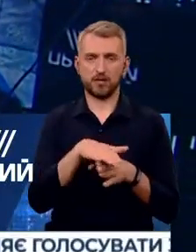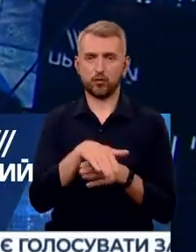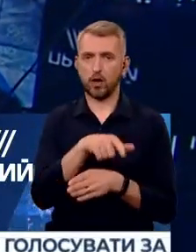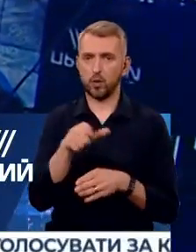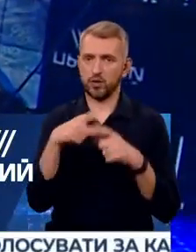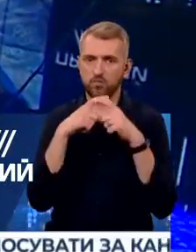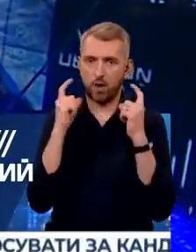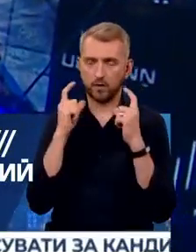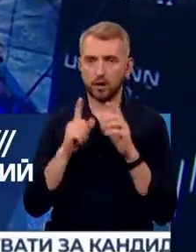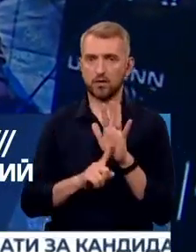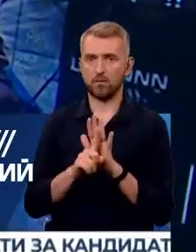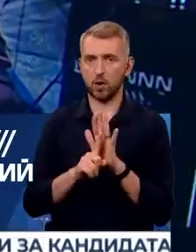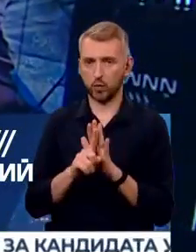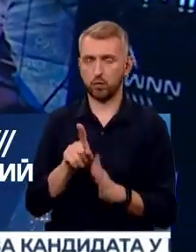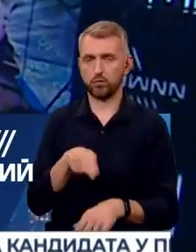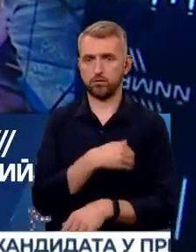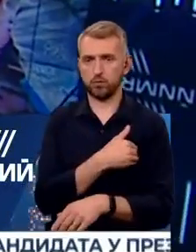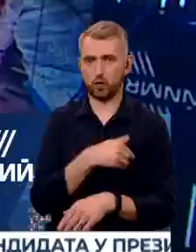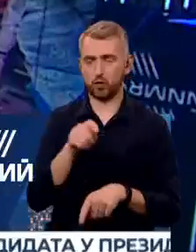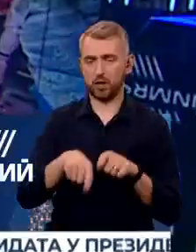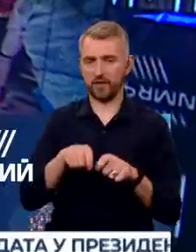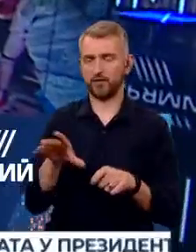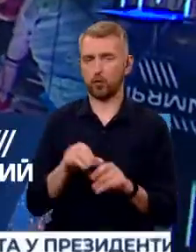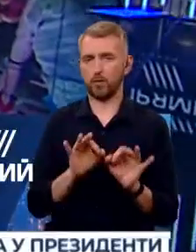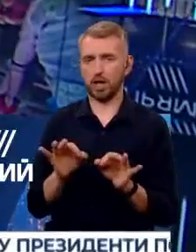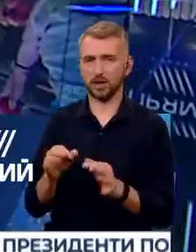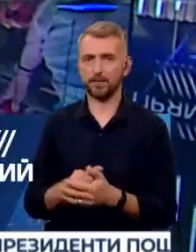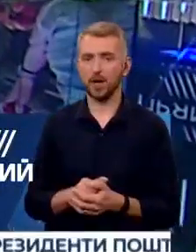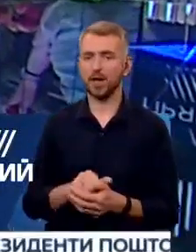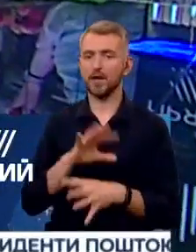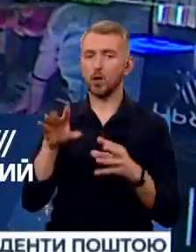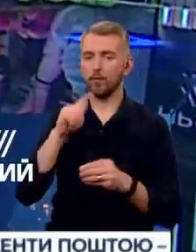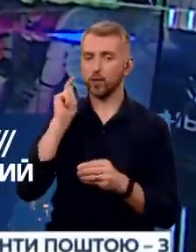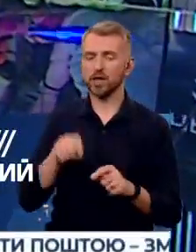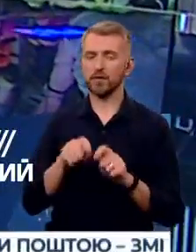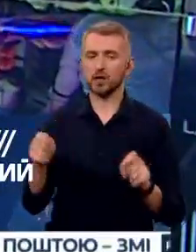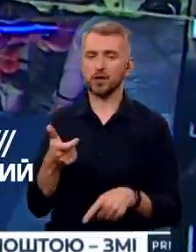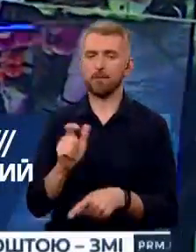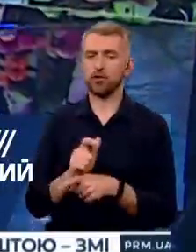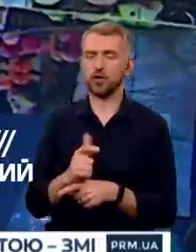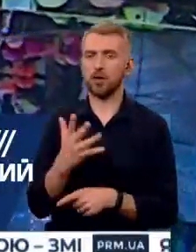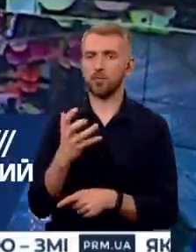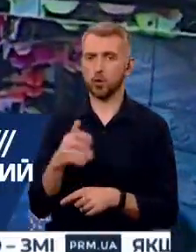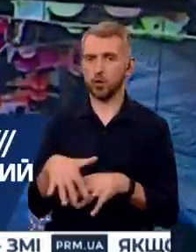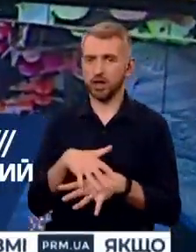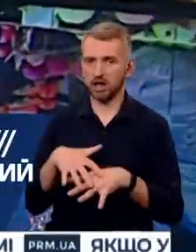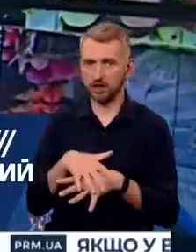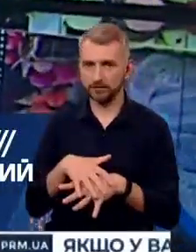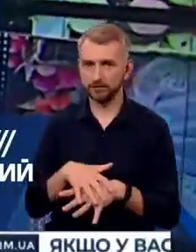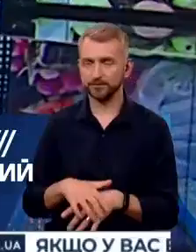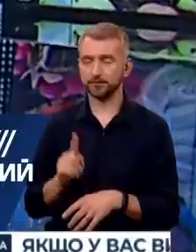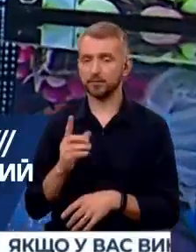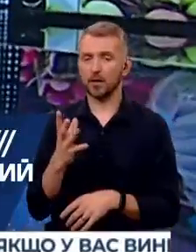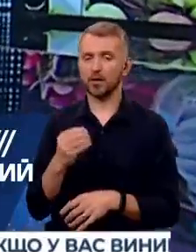масках, температуру перевірили, все в порядку. Загалом в Україні відкрилося більше 500 ринків. Однак